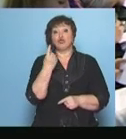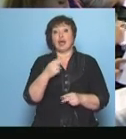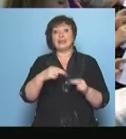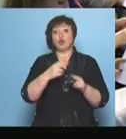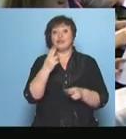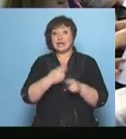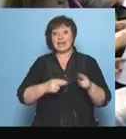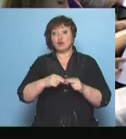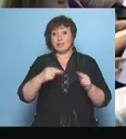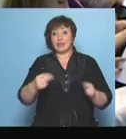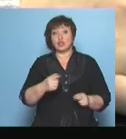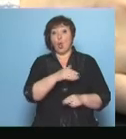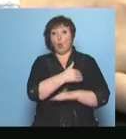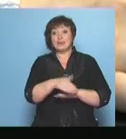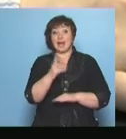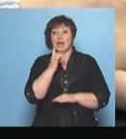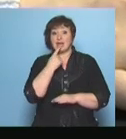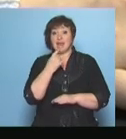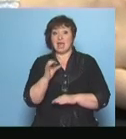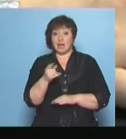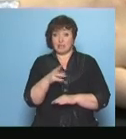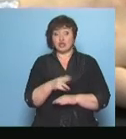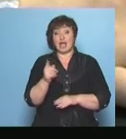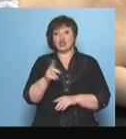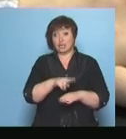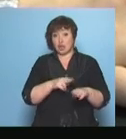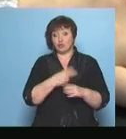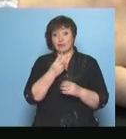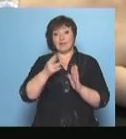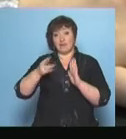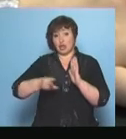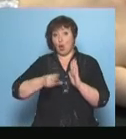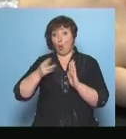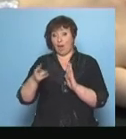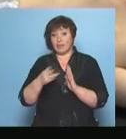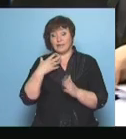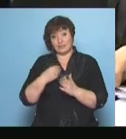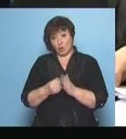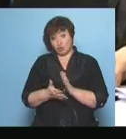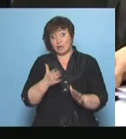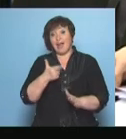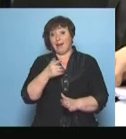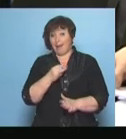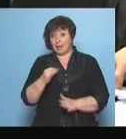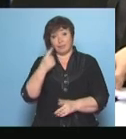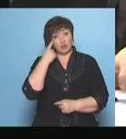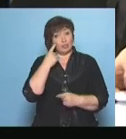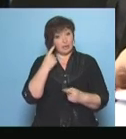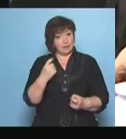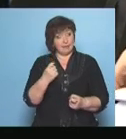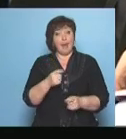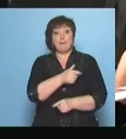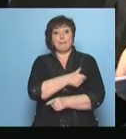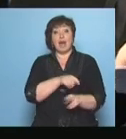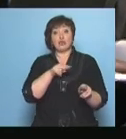переезде в Ижевске на Красноармейской железнодорожники установят видеокамеры. В свою очередь госавтоинспекторы предупредили,